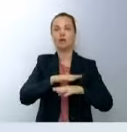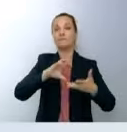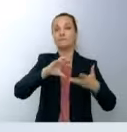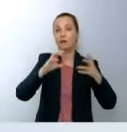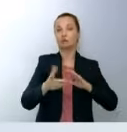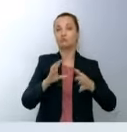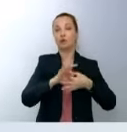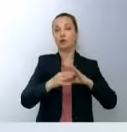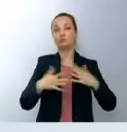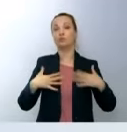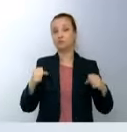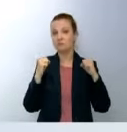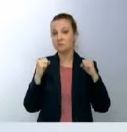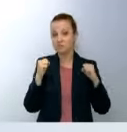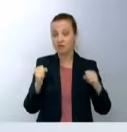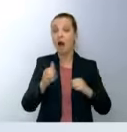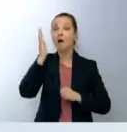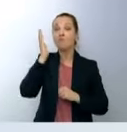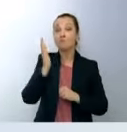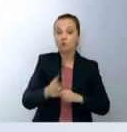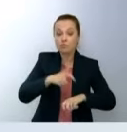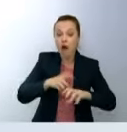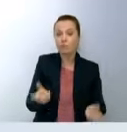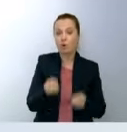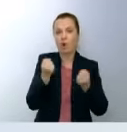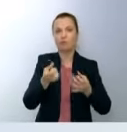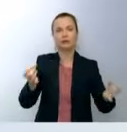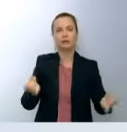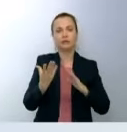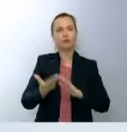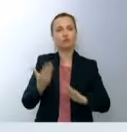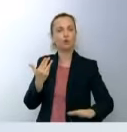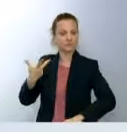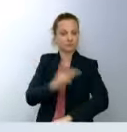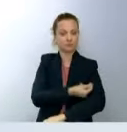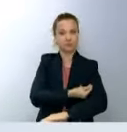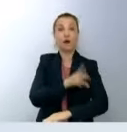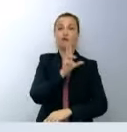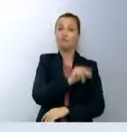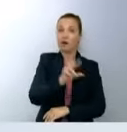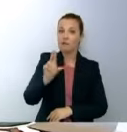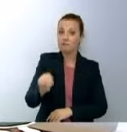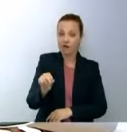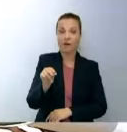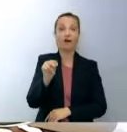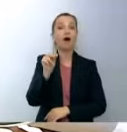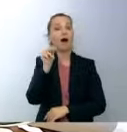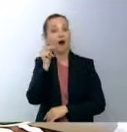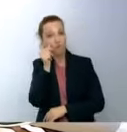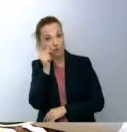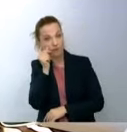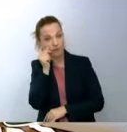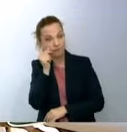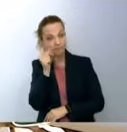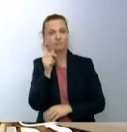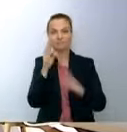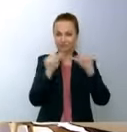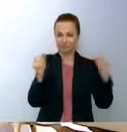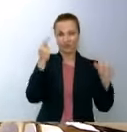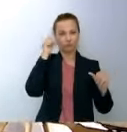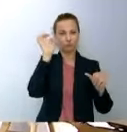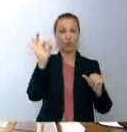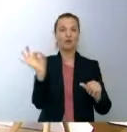κορίτσια αλλά και τα αγόρια στην κατάλληλη ηλικία ώστε να μπορούμε να εξαλείψουμε τον hpv την το